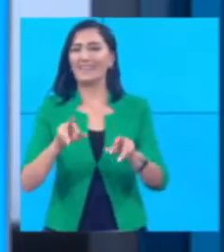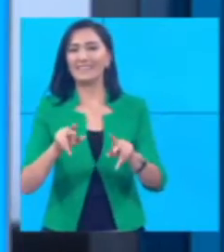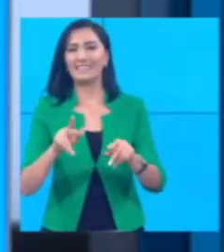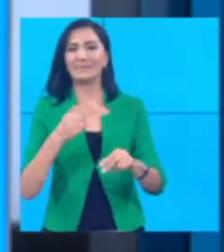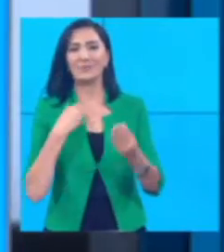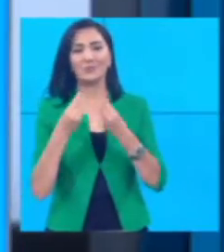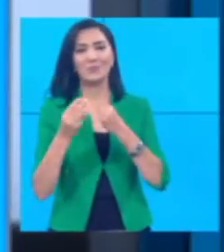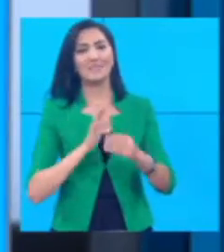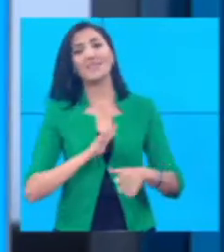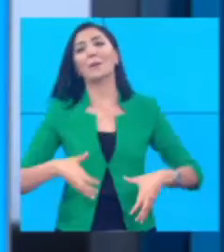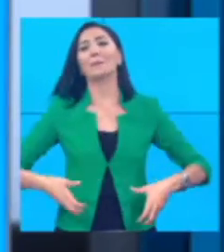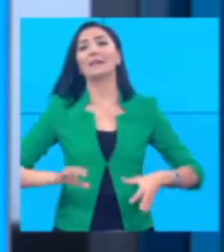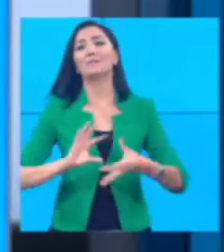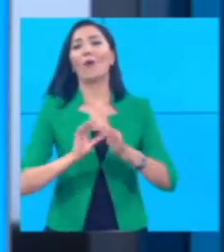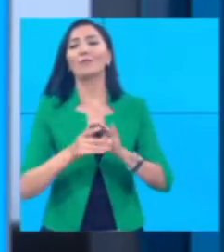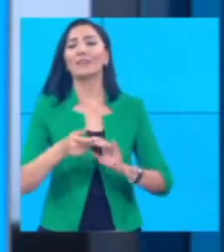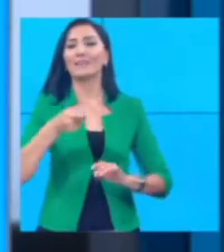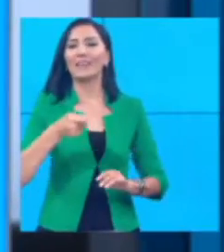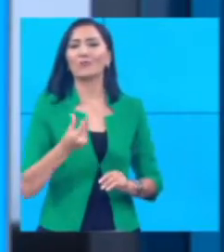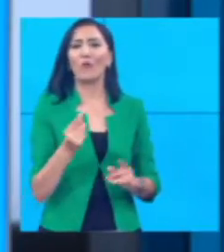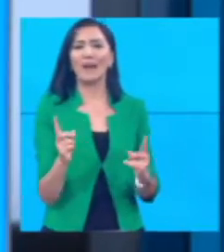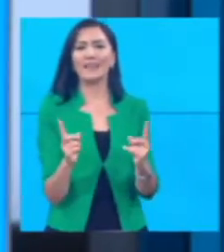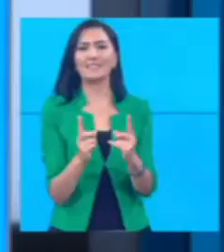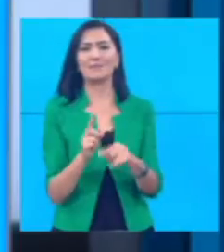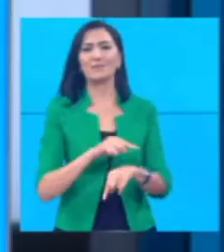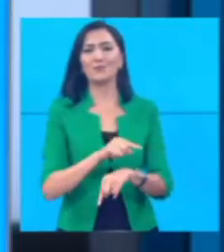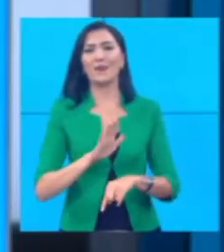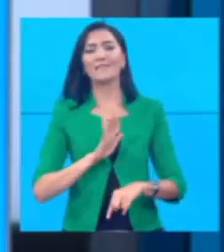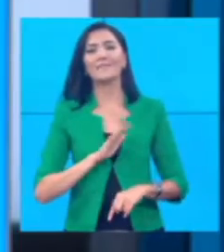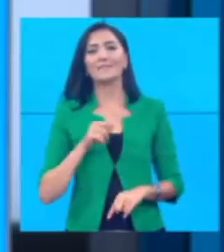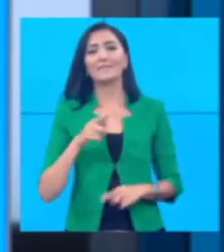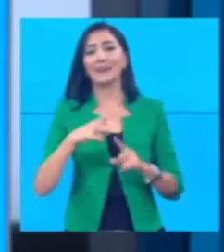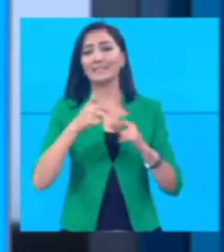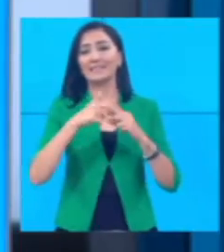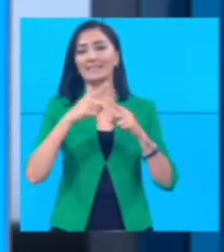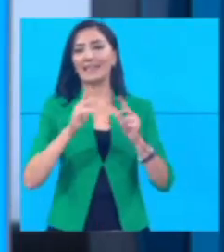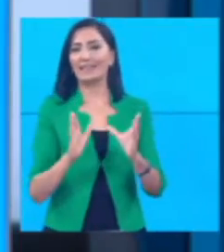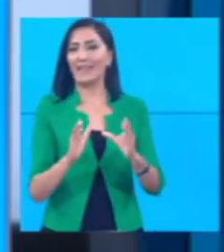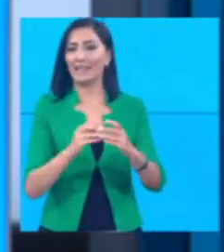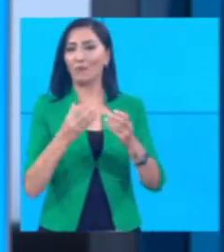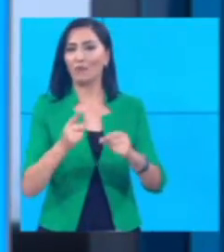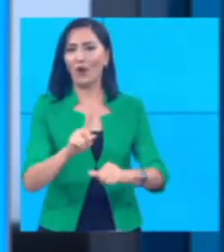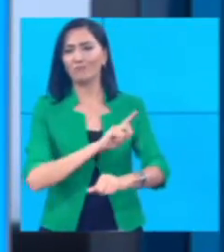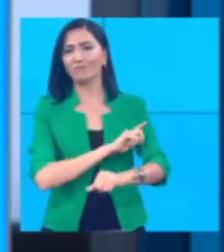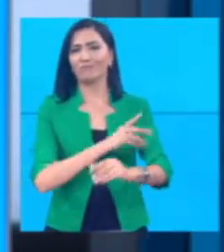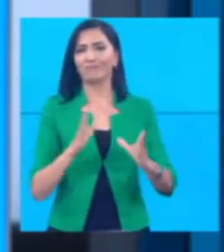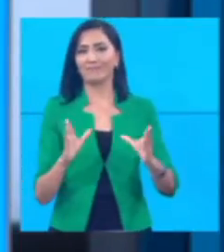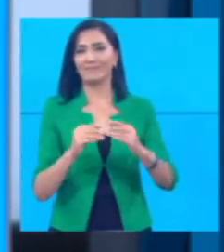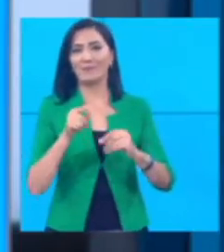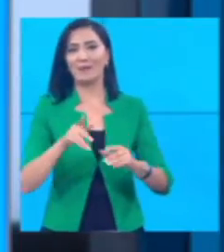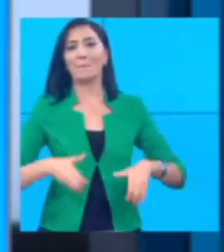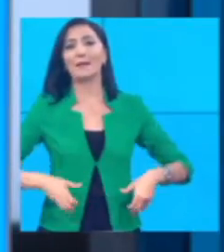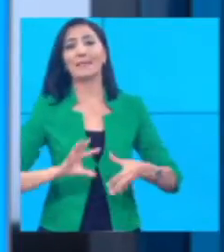ortamında sohbet ettik. Paralimpik oyunlarına gerçekten çok az bir süre kaldı. TRT ekibi olarak da kuvvetli bir